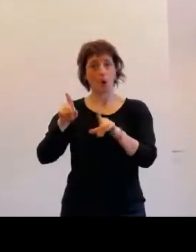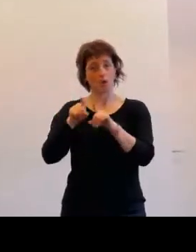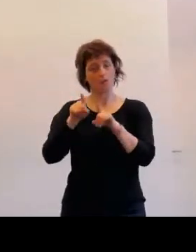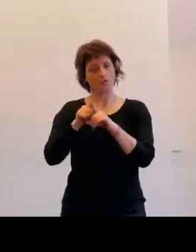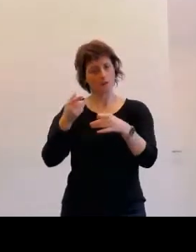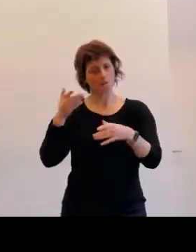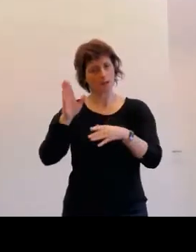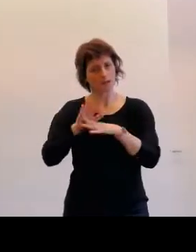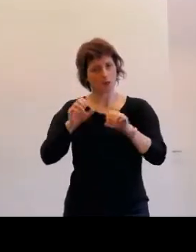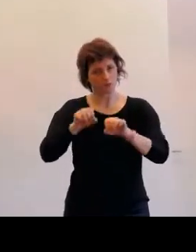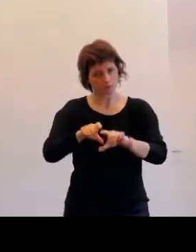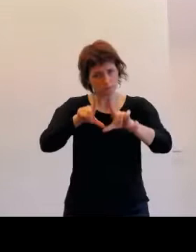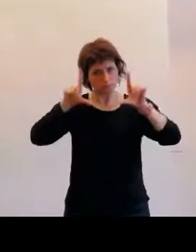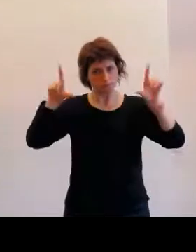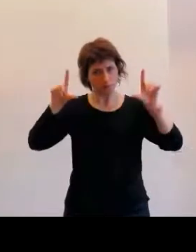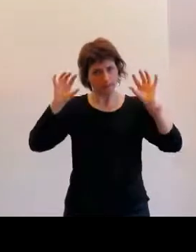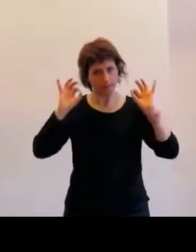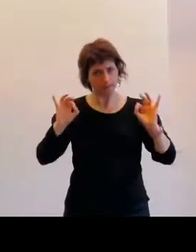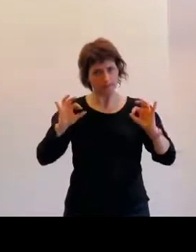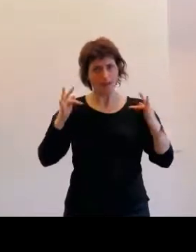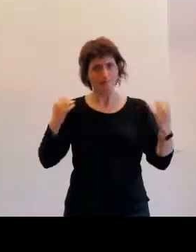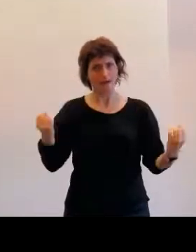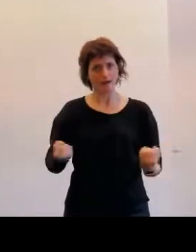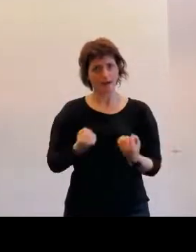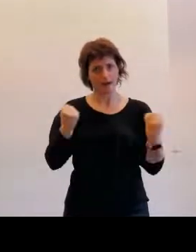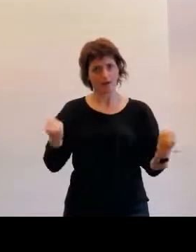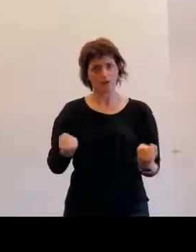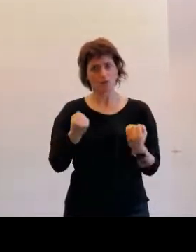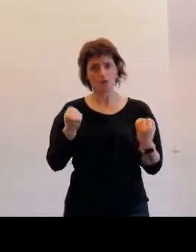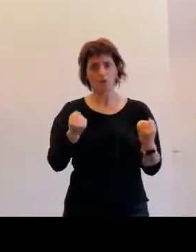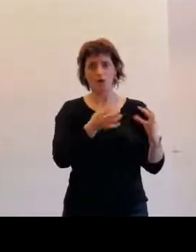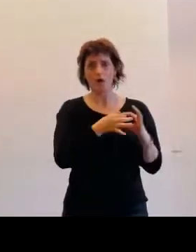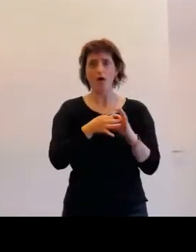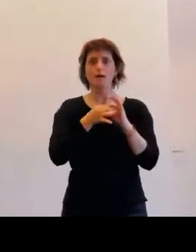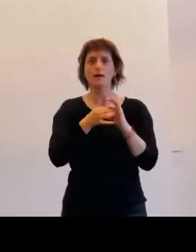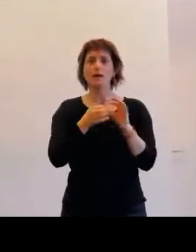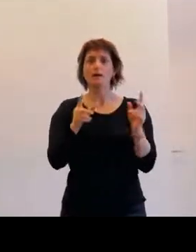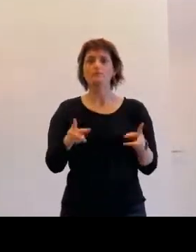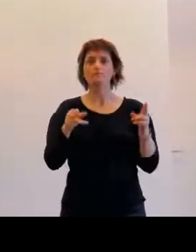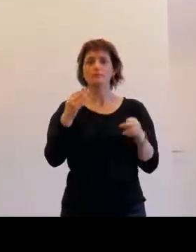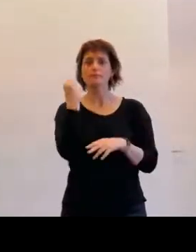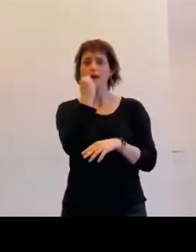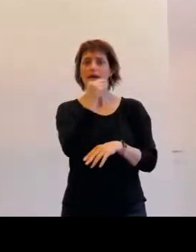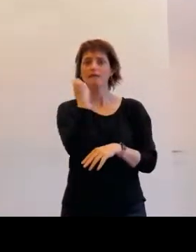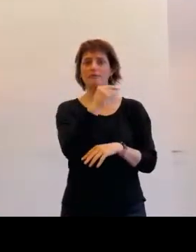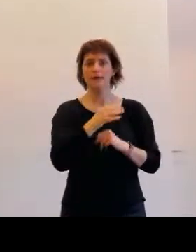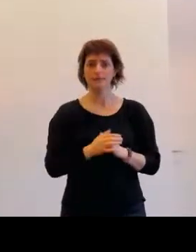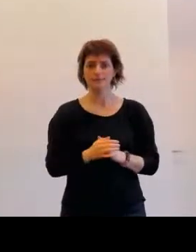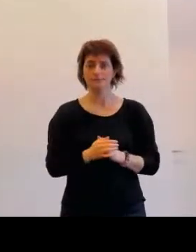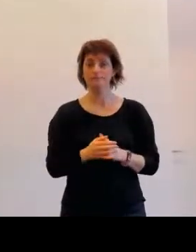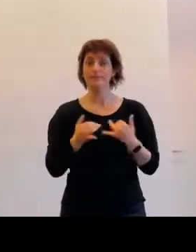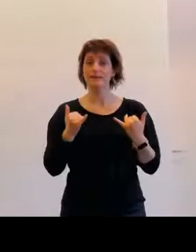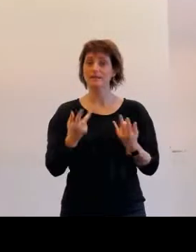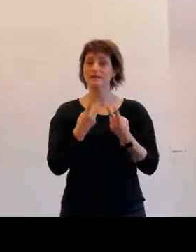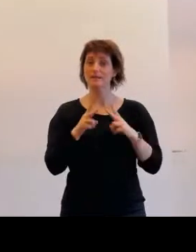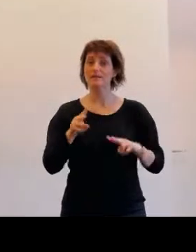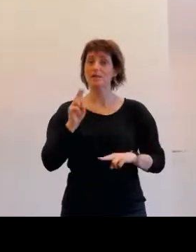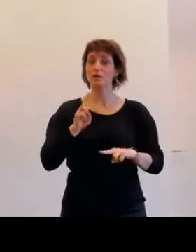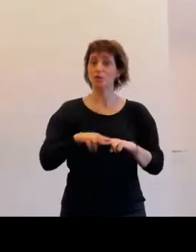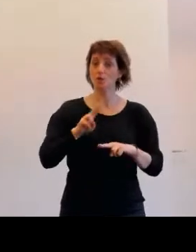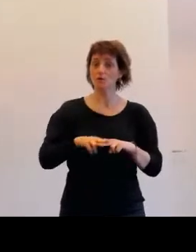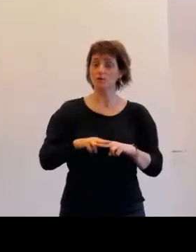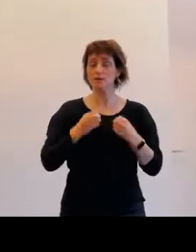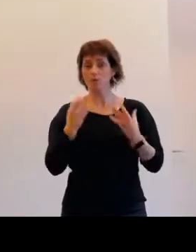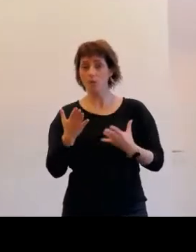plus spécifique sur les actions mises en œuvre pendant la période hivernale. La ville de Nancy initie des démarches et des projets